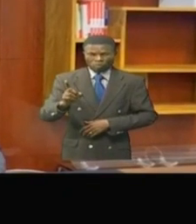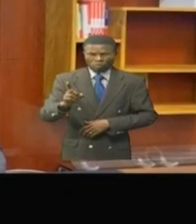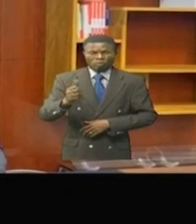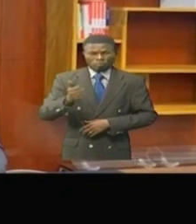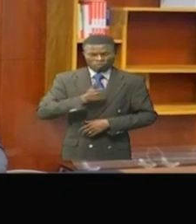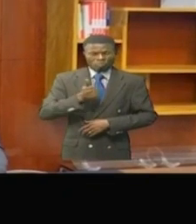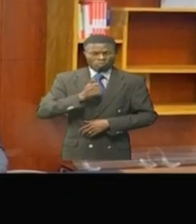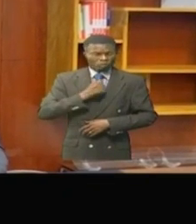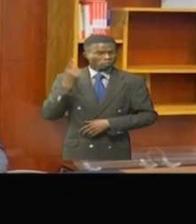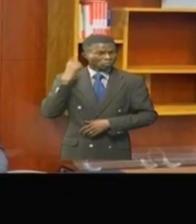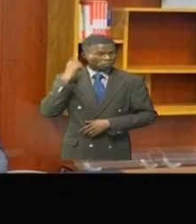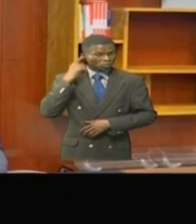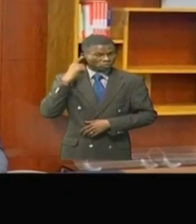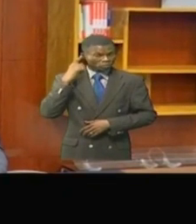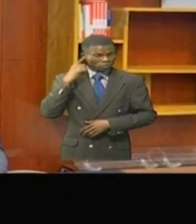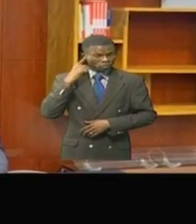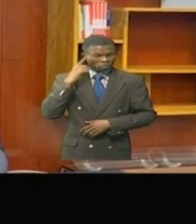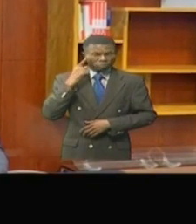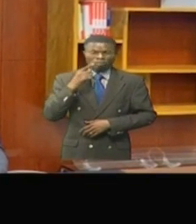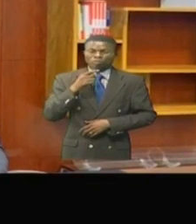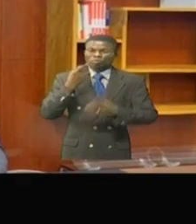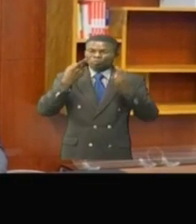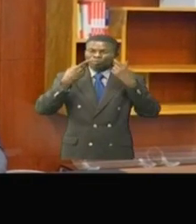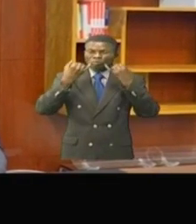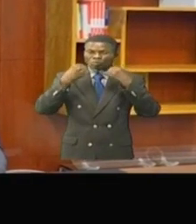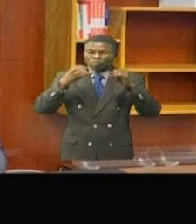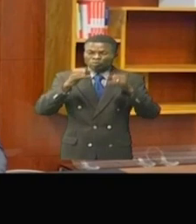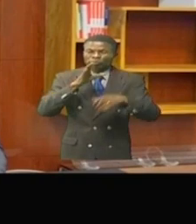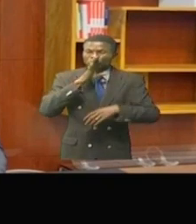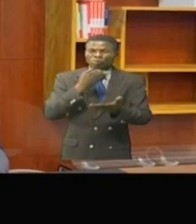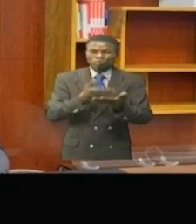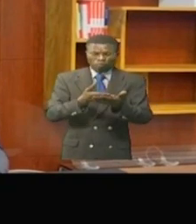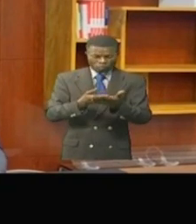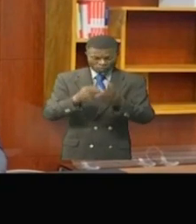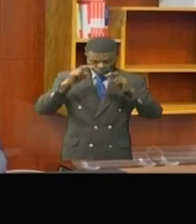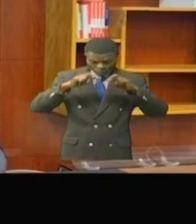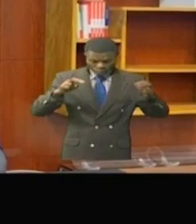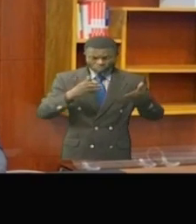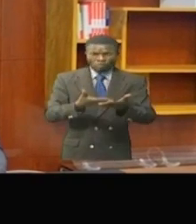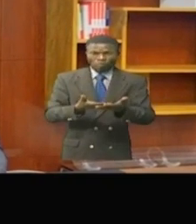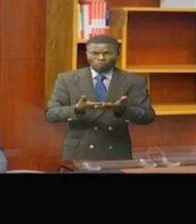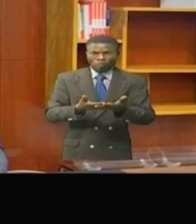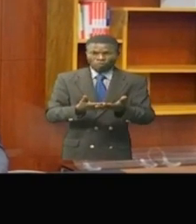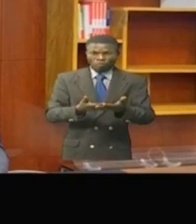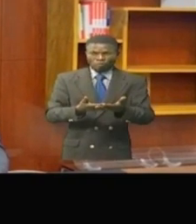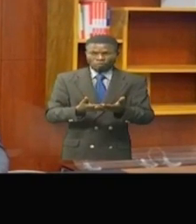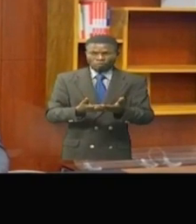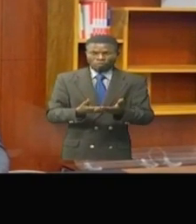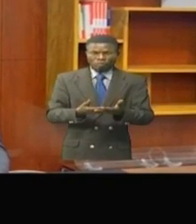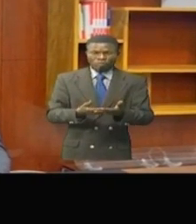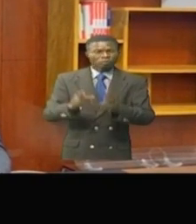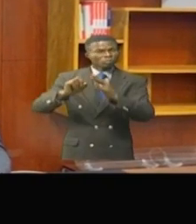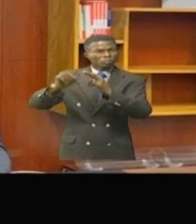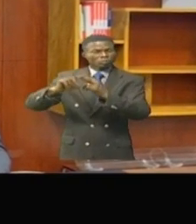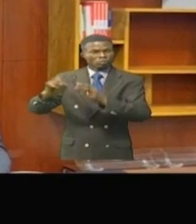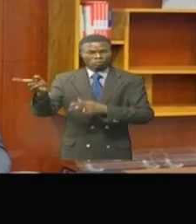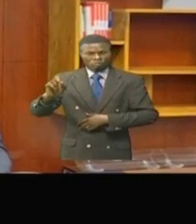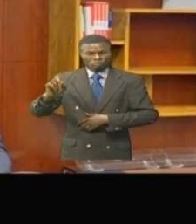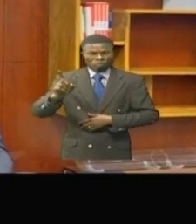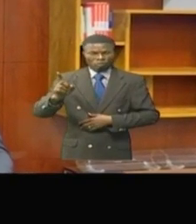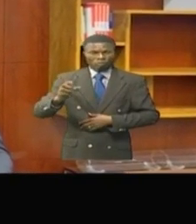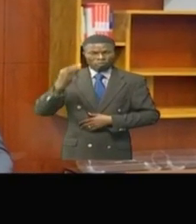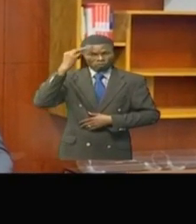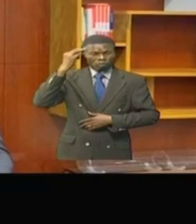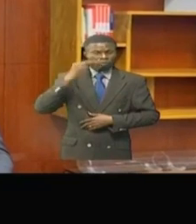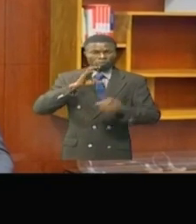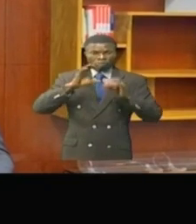mon téléphone pour vérifier. Dit qu'il est en clandestinité. Affirmation du ministre